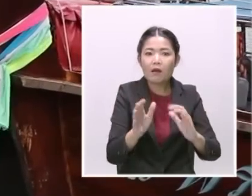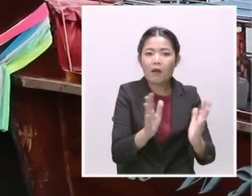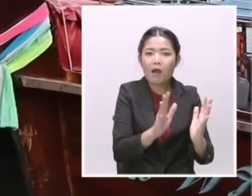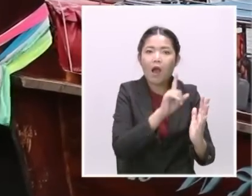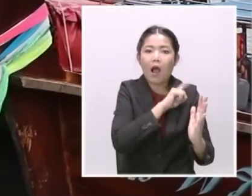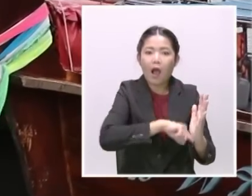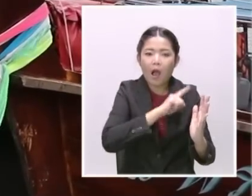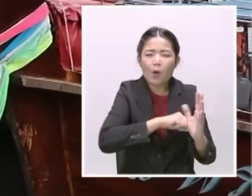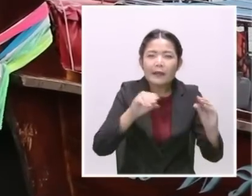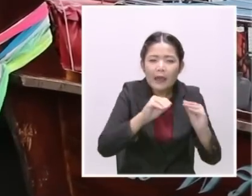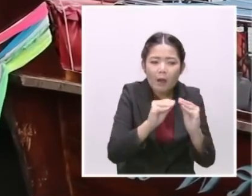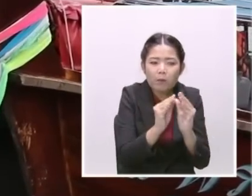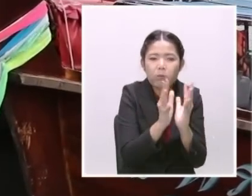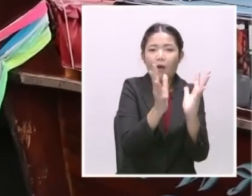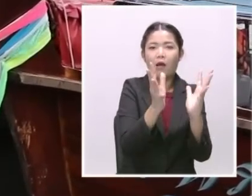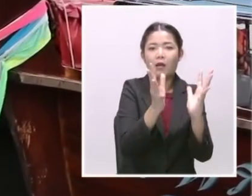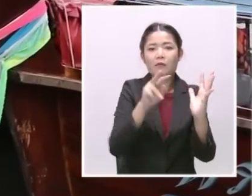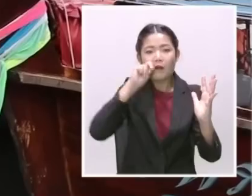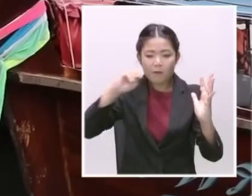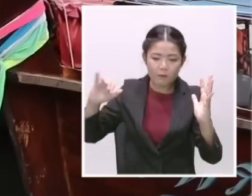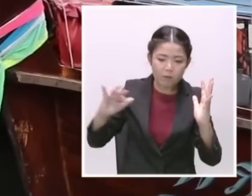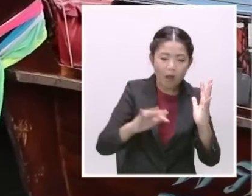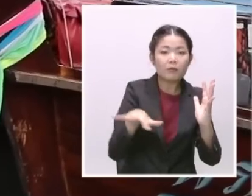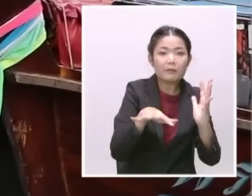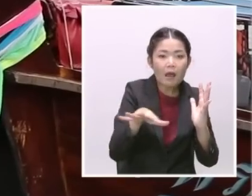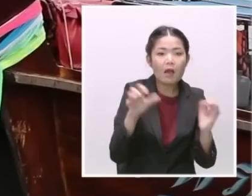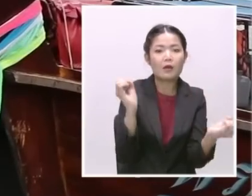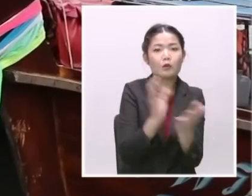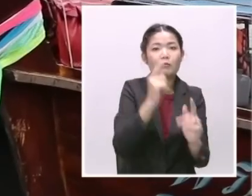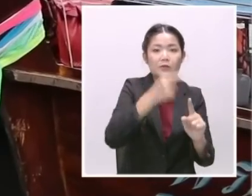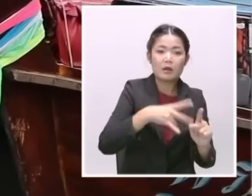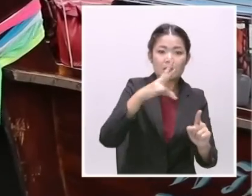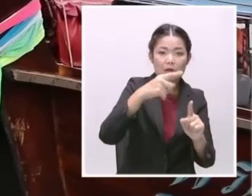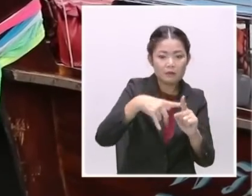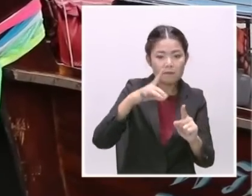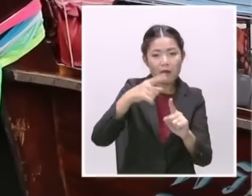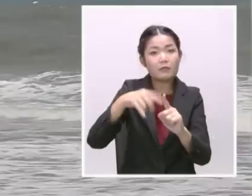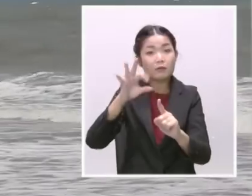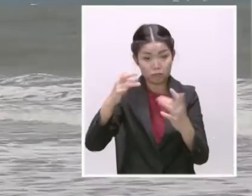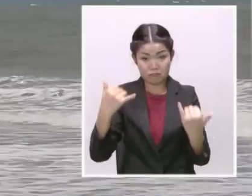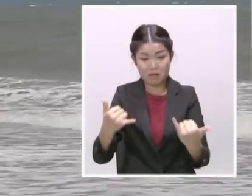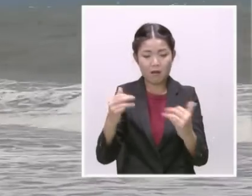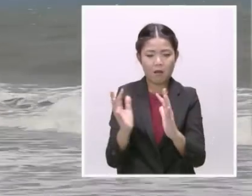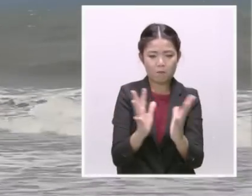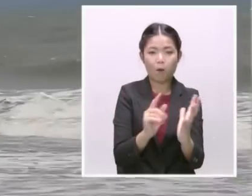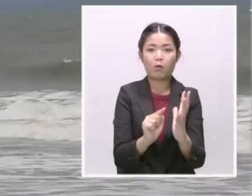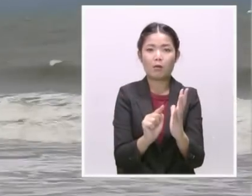กลบมา